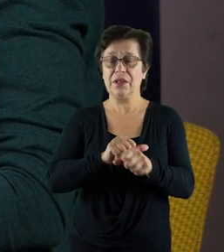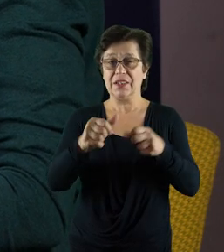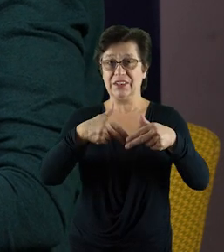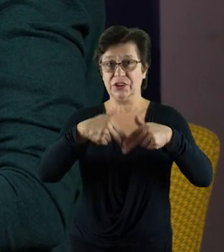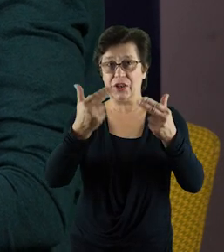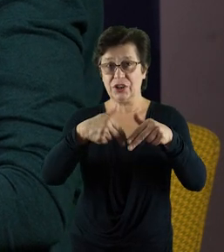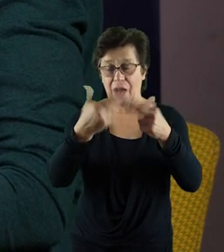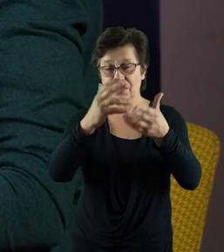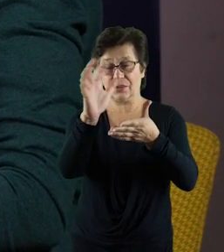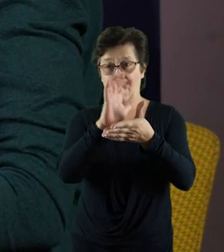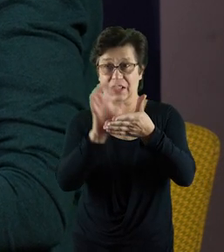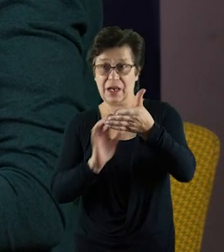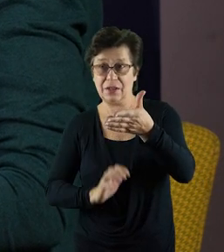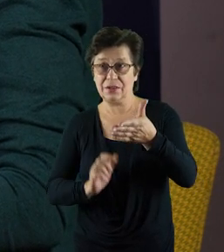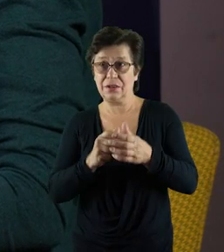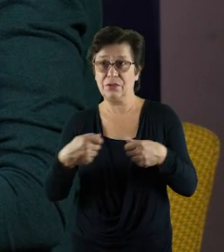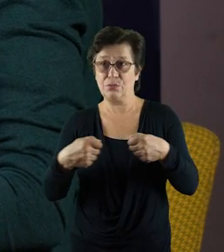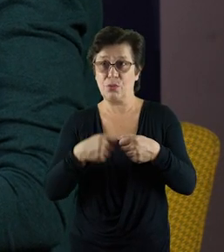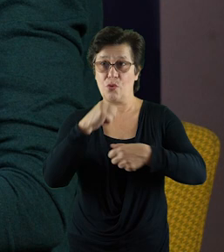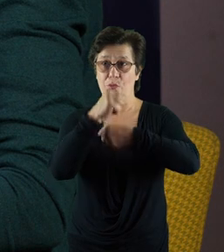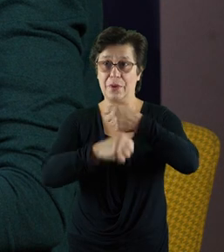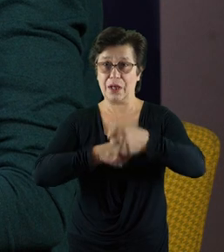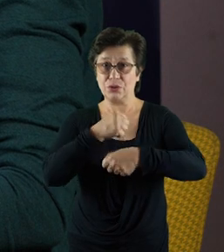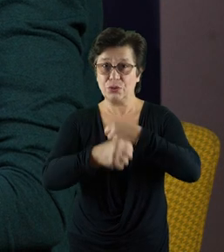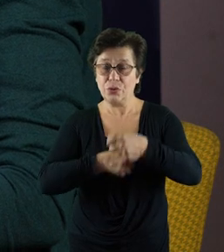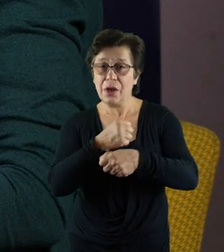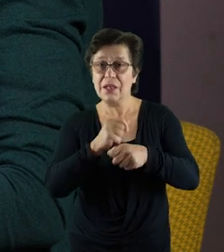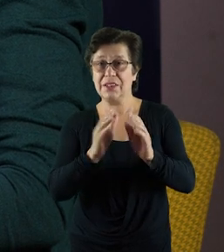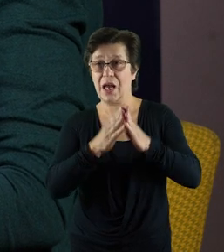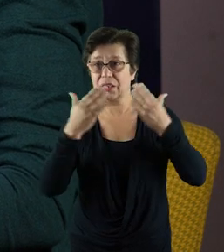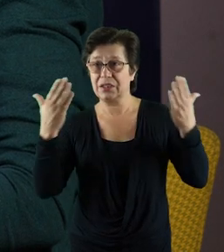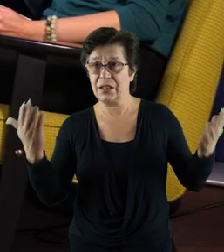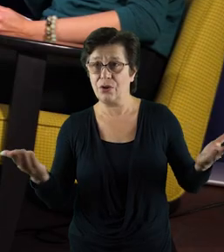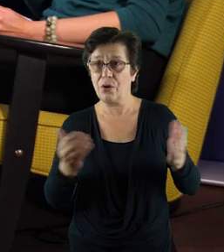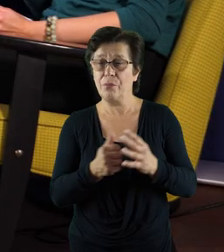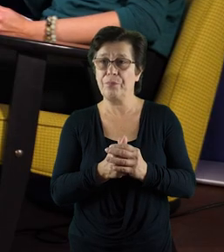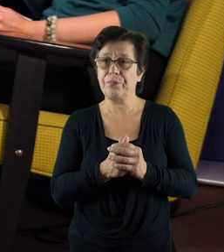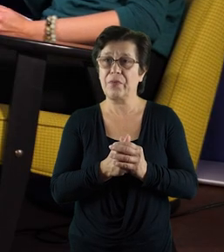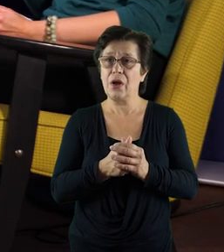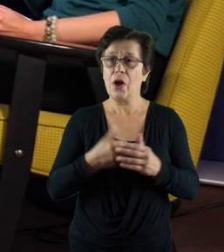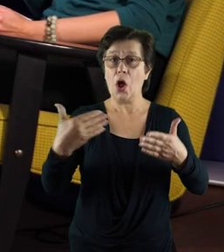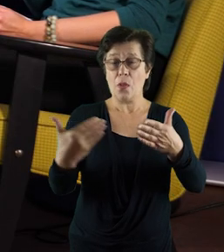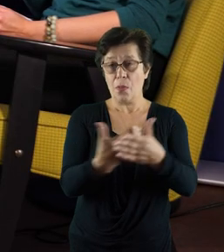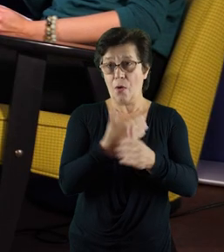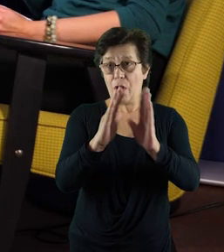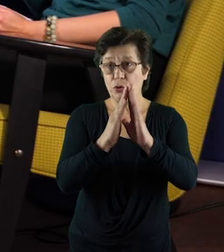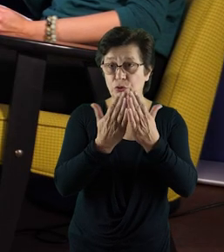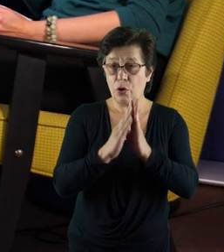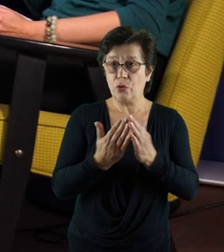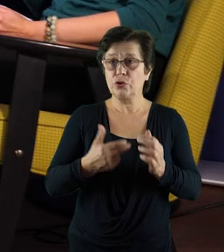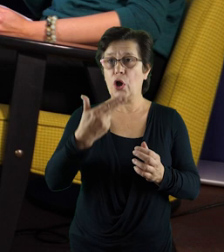dziennikarstwem literackim. Współpracuje m.in. z czasopismami literackimi, takimi jak Nowe Książki,